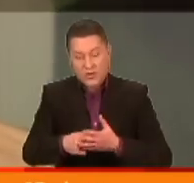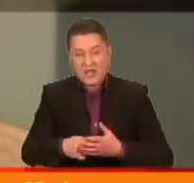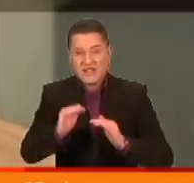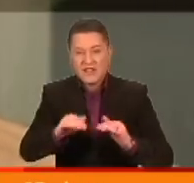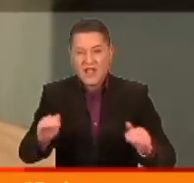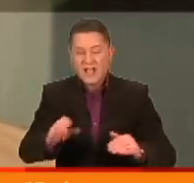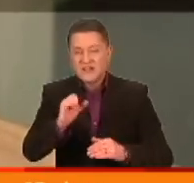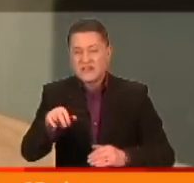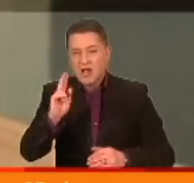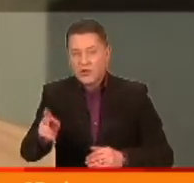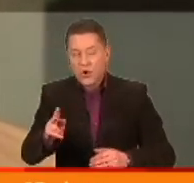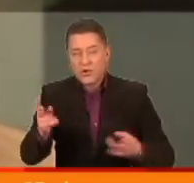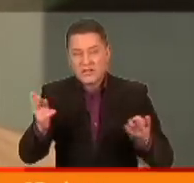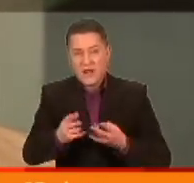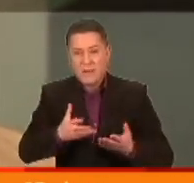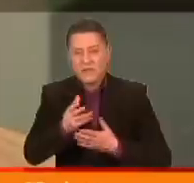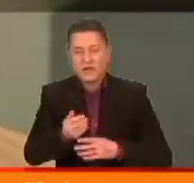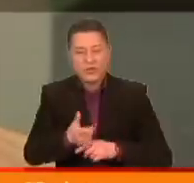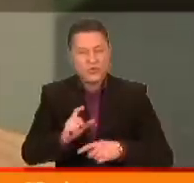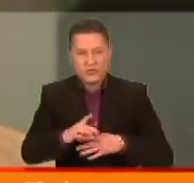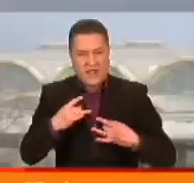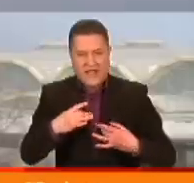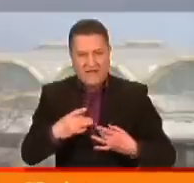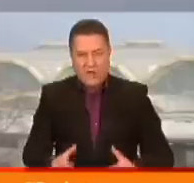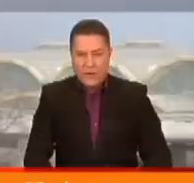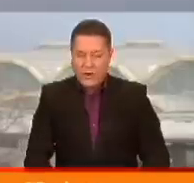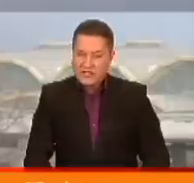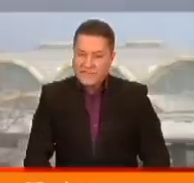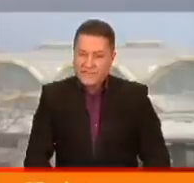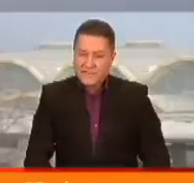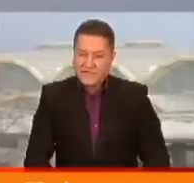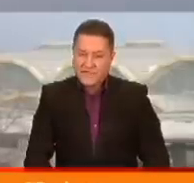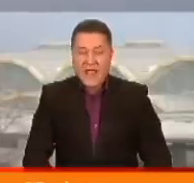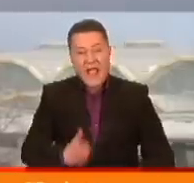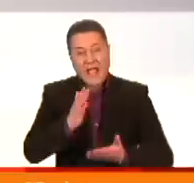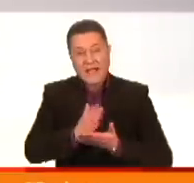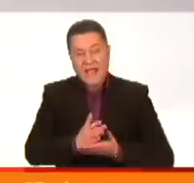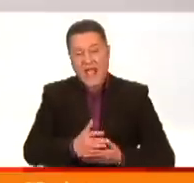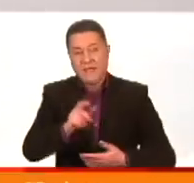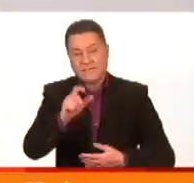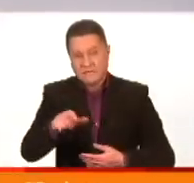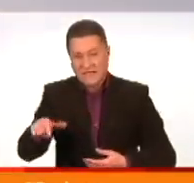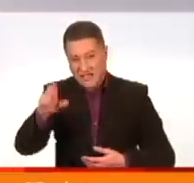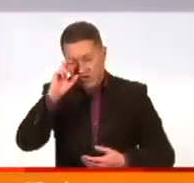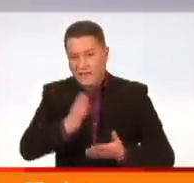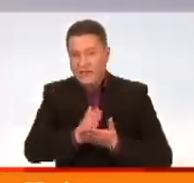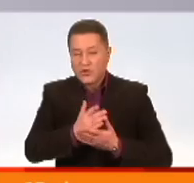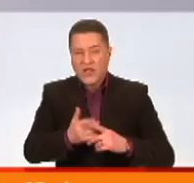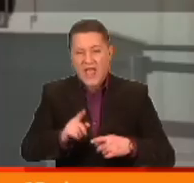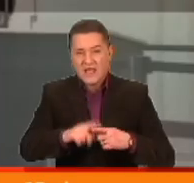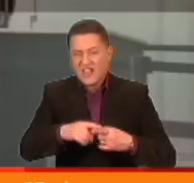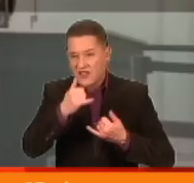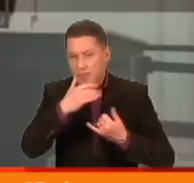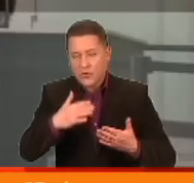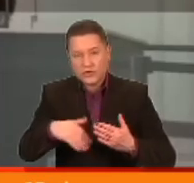садок теж треба платити, тож ми дуже нервуємось. Однак є категорія державних службовців, які не можуть